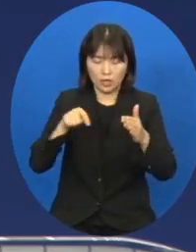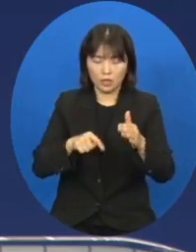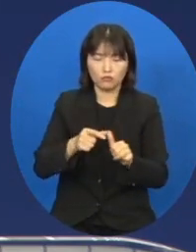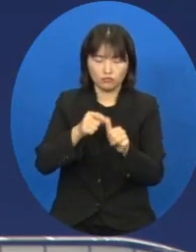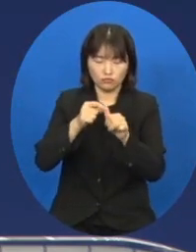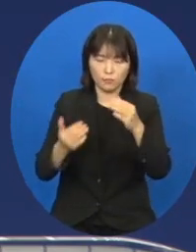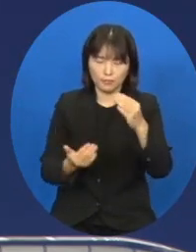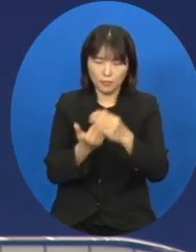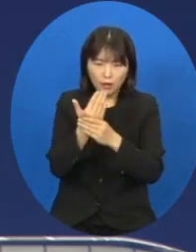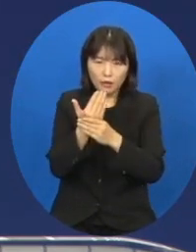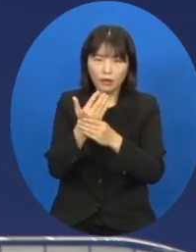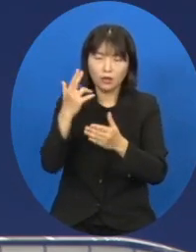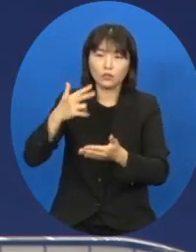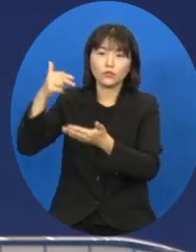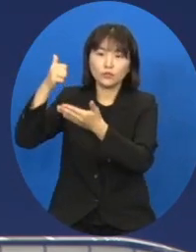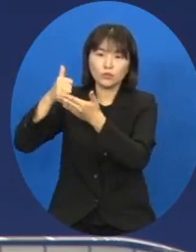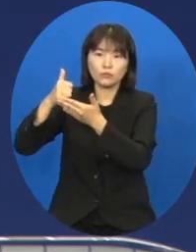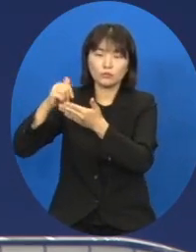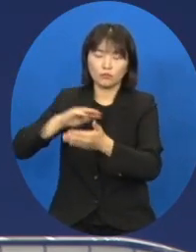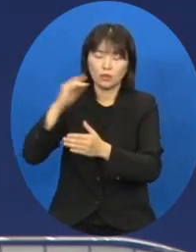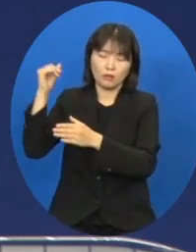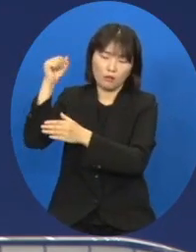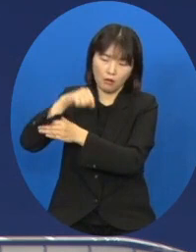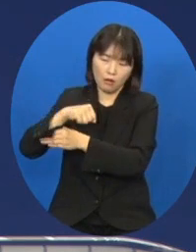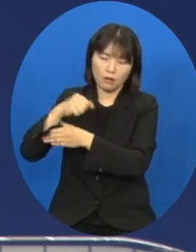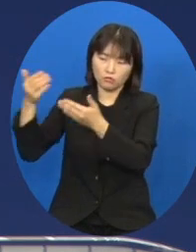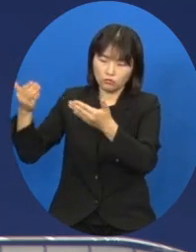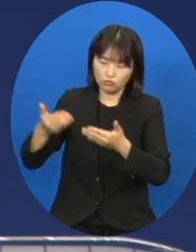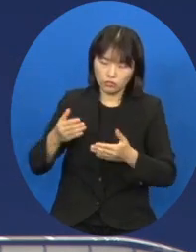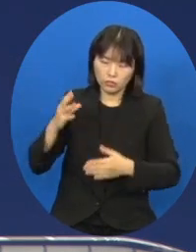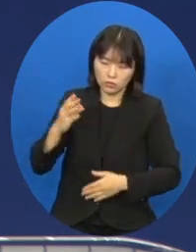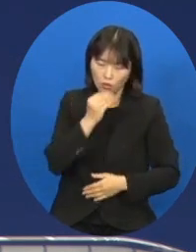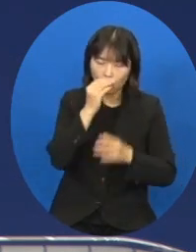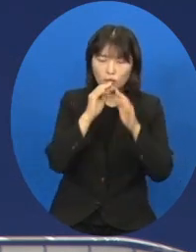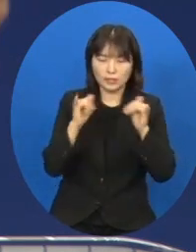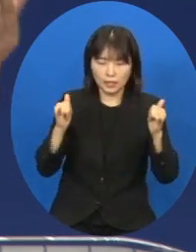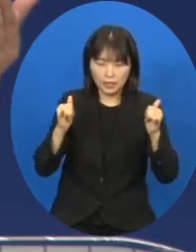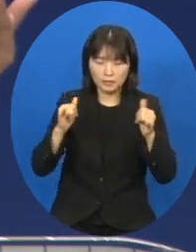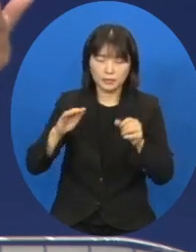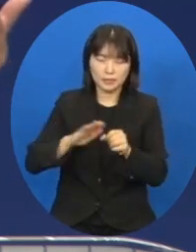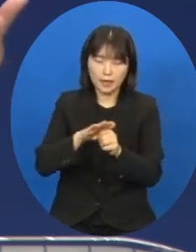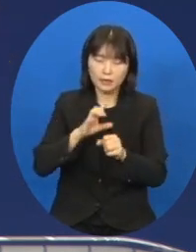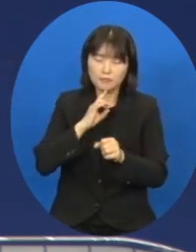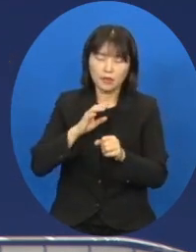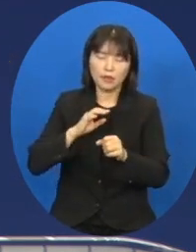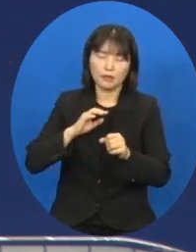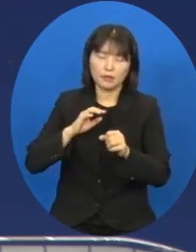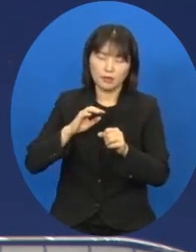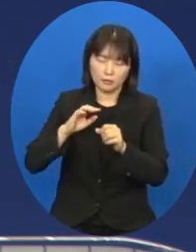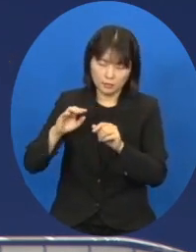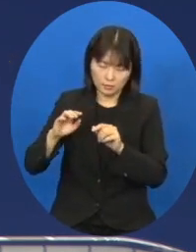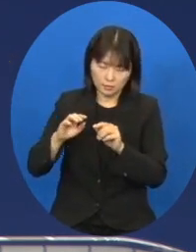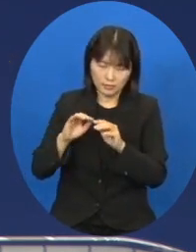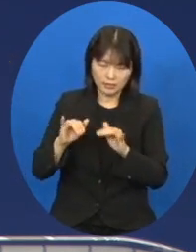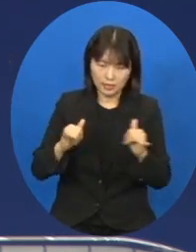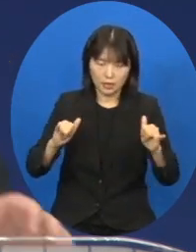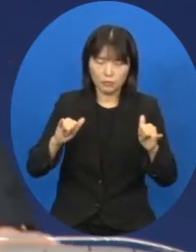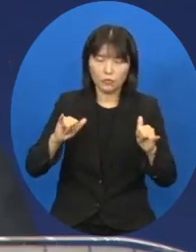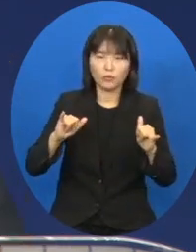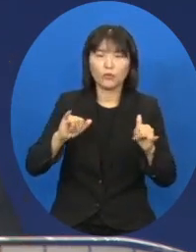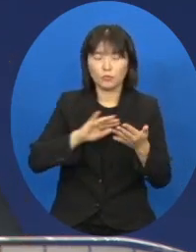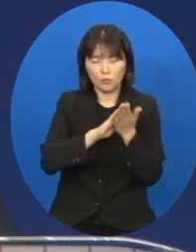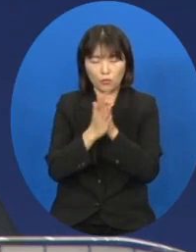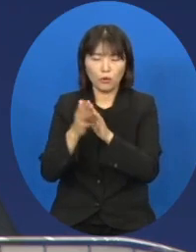주님이 우리에게 허락하신 거룩한 사람, 사랑만 하는 사람 되게 만드십니다.